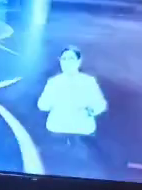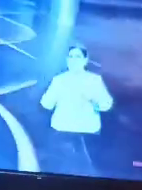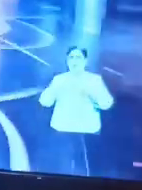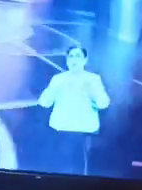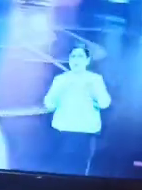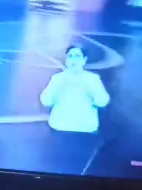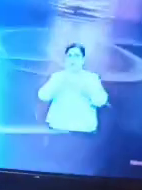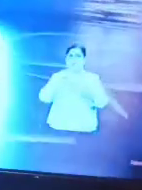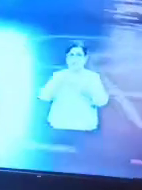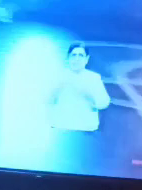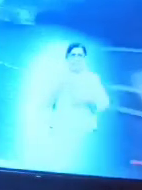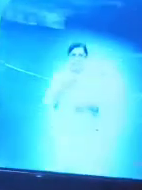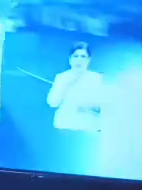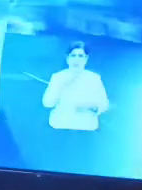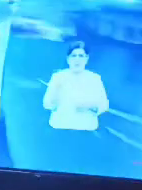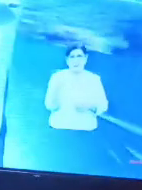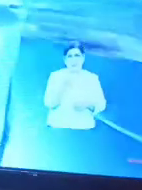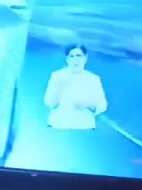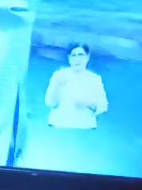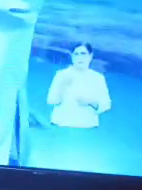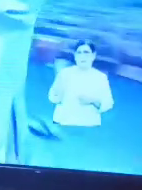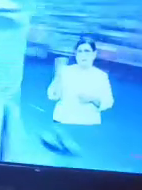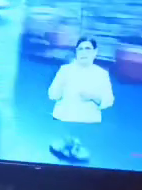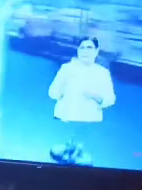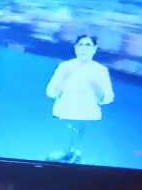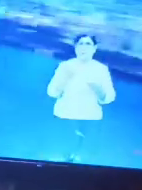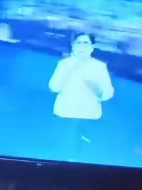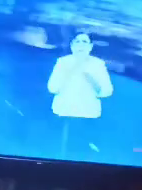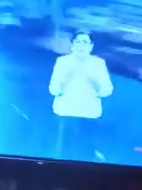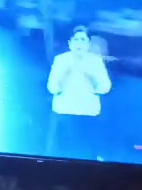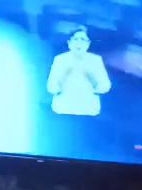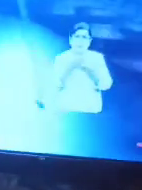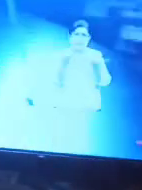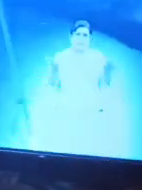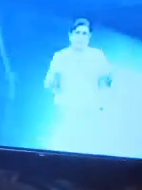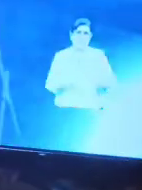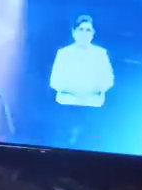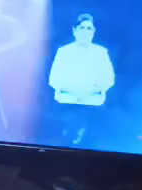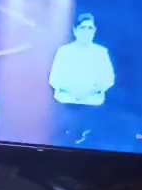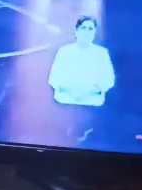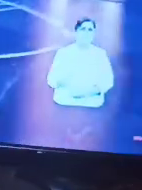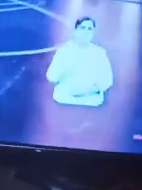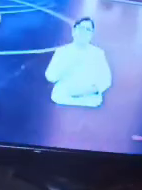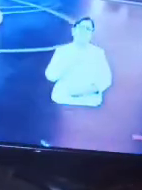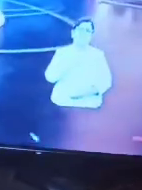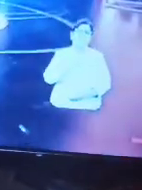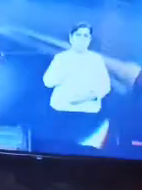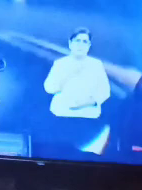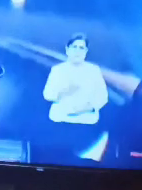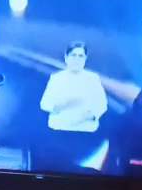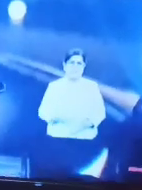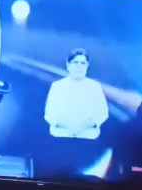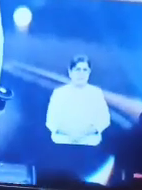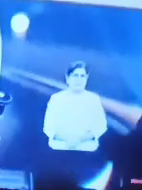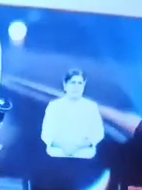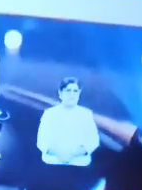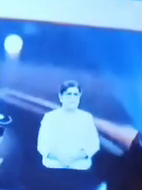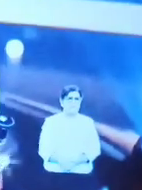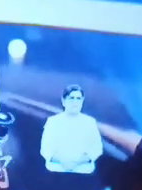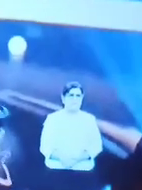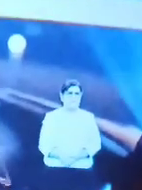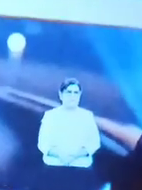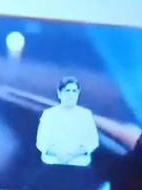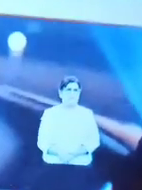بهترین زوج این مراسم هم سرنای ساریکایا و کیوانچ تاتولو انتخاب شدن به خاطر